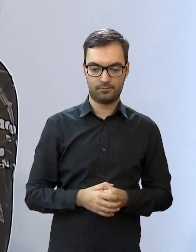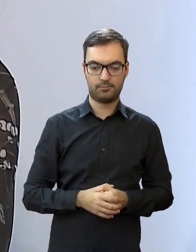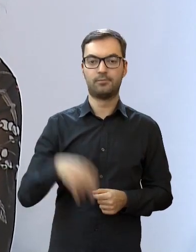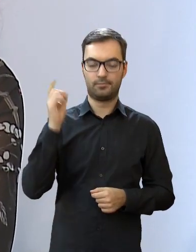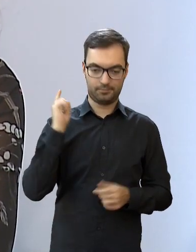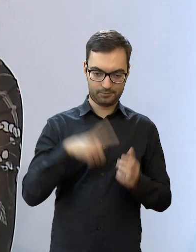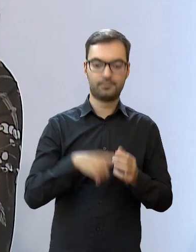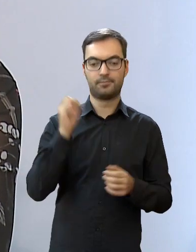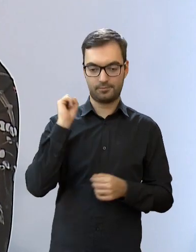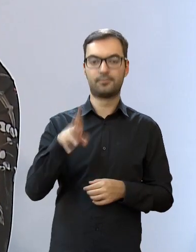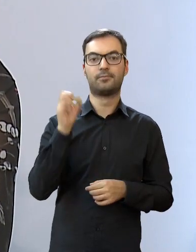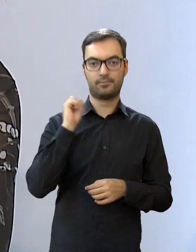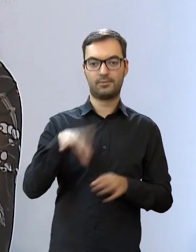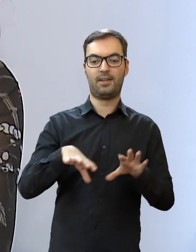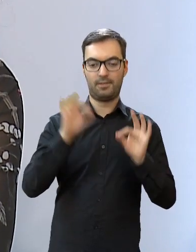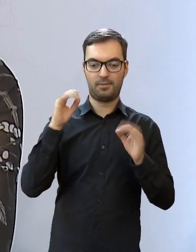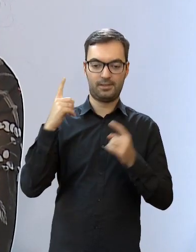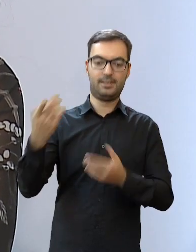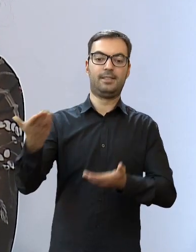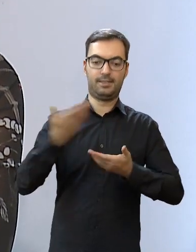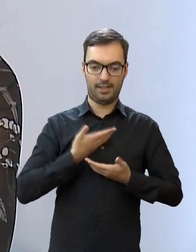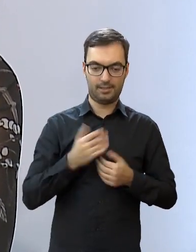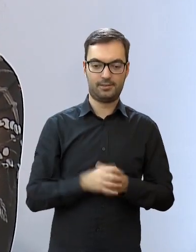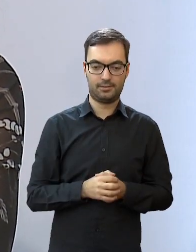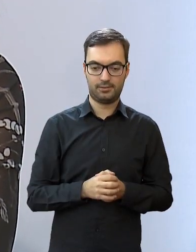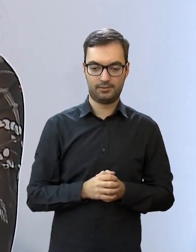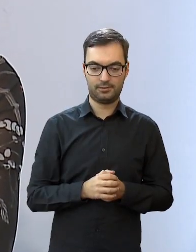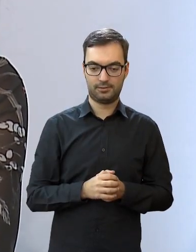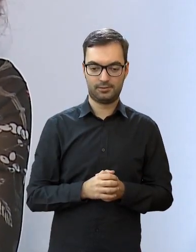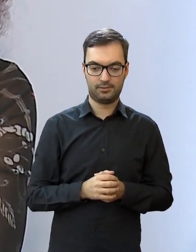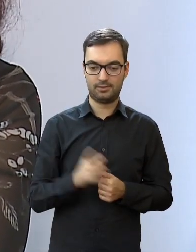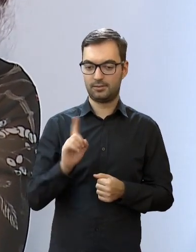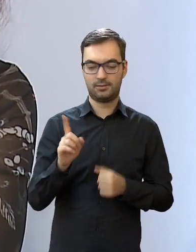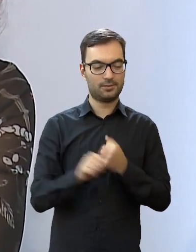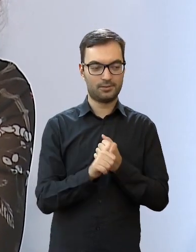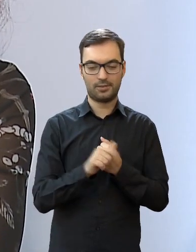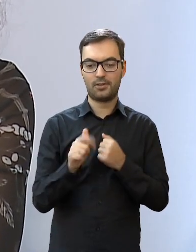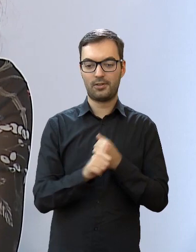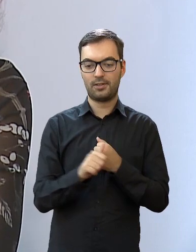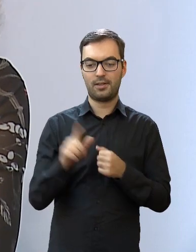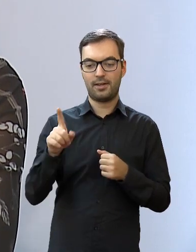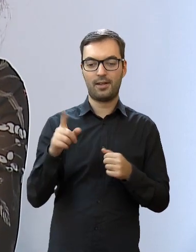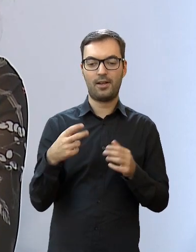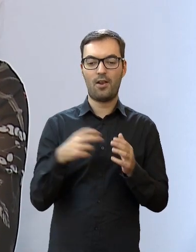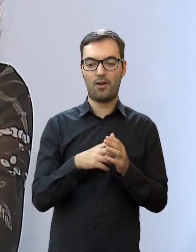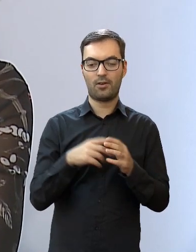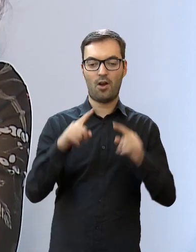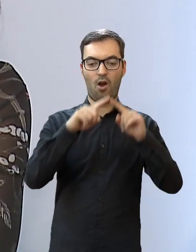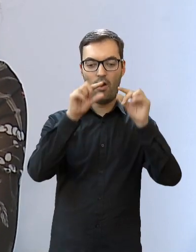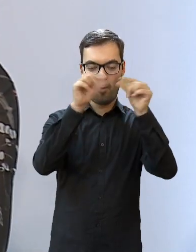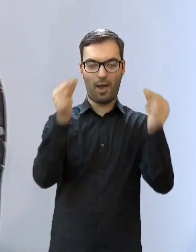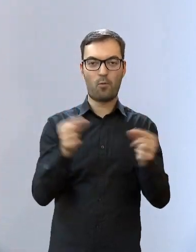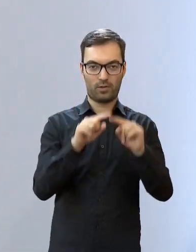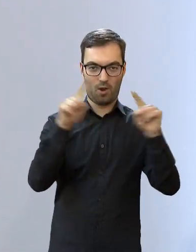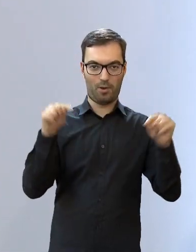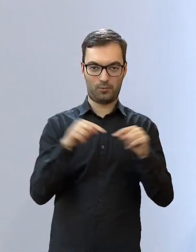To, tak, to jest wybrany, przyniesiony... krawce z prawej strony. Nie, nie, to nie o to chodzi. Tam chodzi o to, że on miał... Tak, obramowkę miał. Tak,